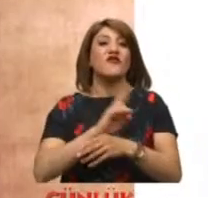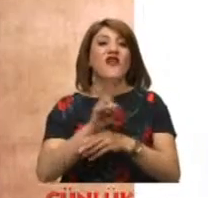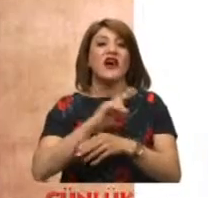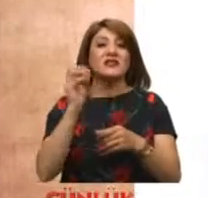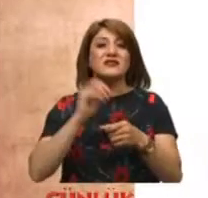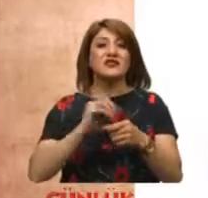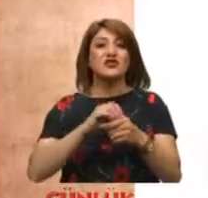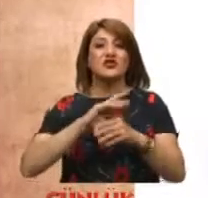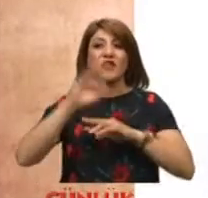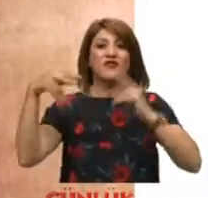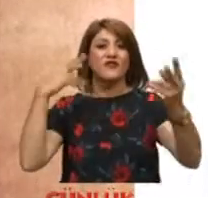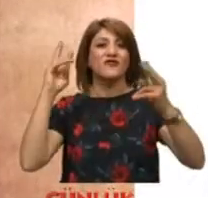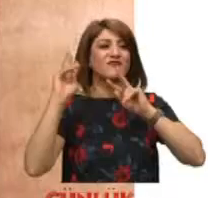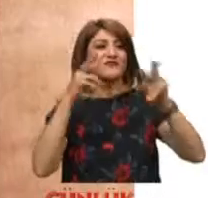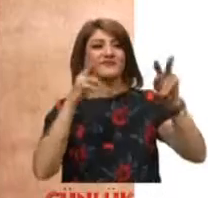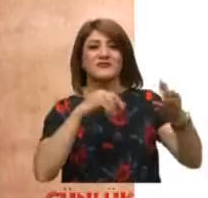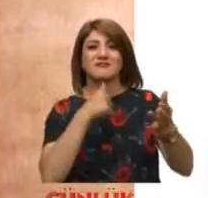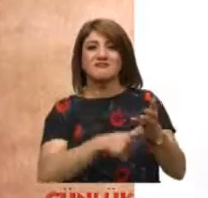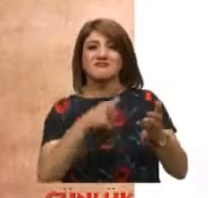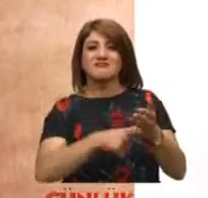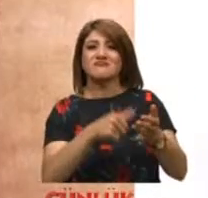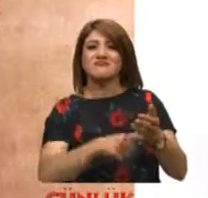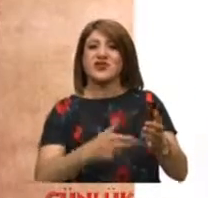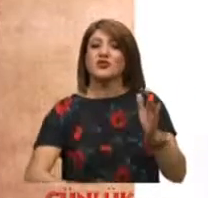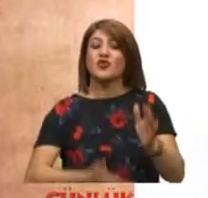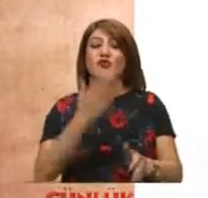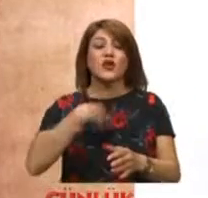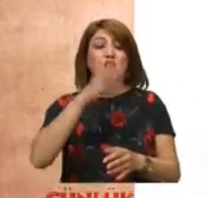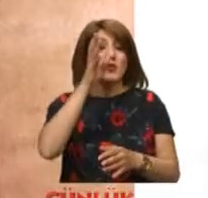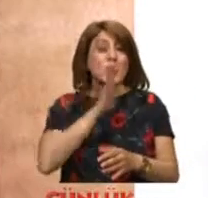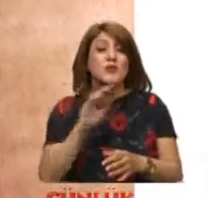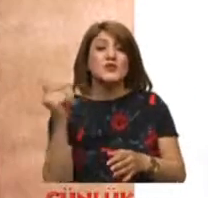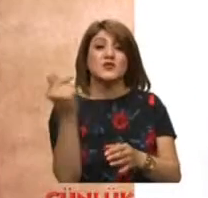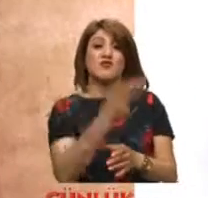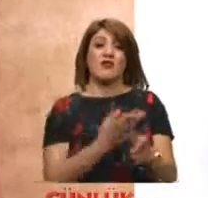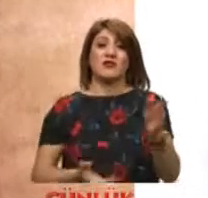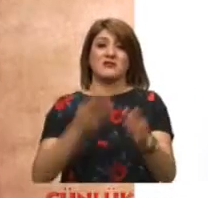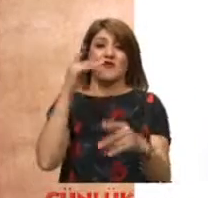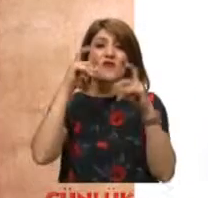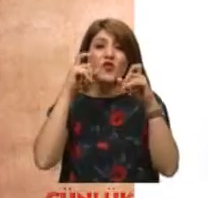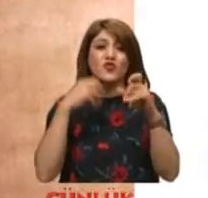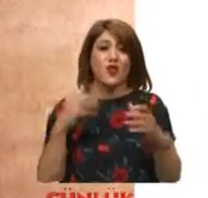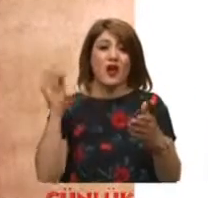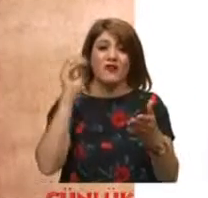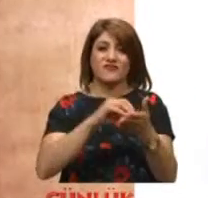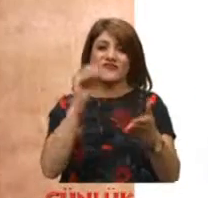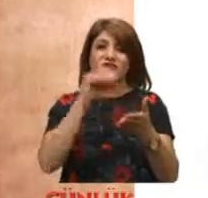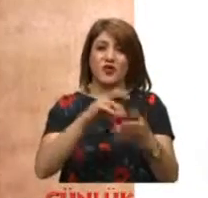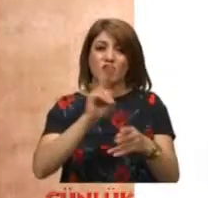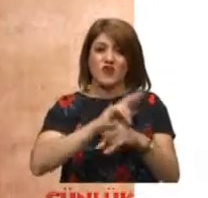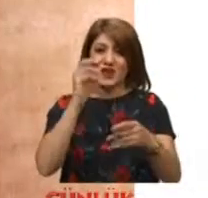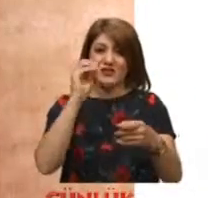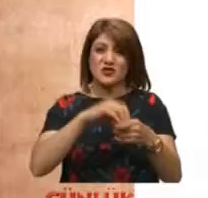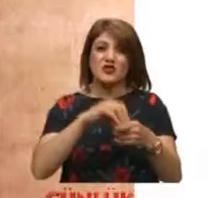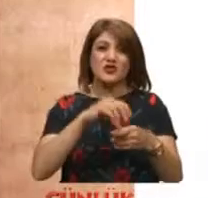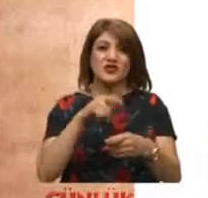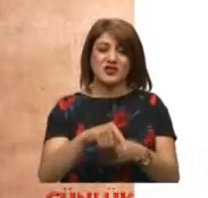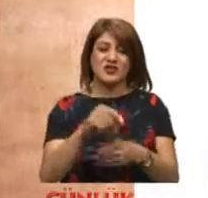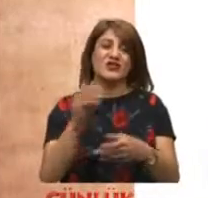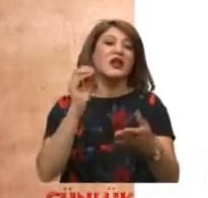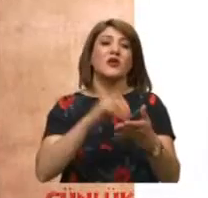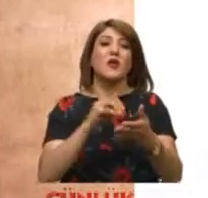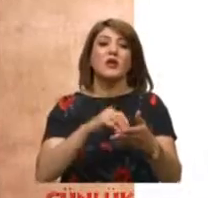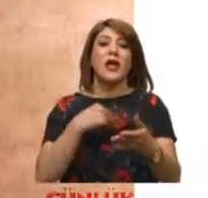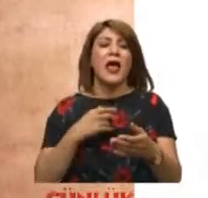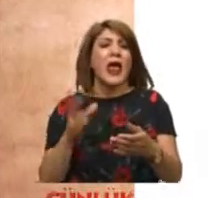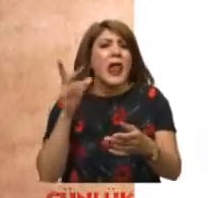binlerce hayran oluşturmuş durumda. Yaklaşık 400'ü aşkın fotoğrafını Facebook profilinde hayranlarıyla buluşturan Melek Ahmet, her fotoğrafı